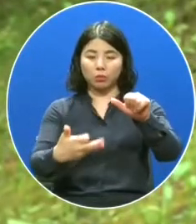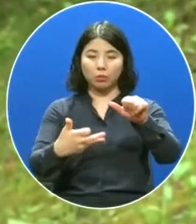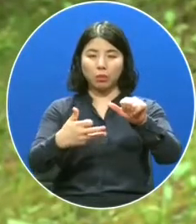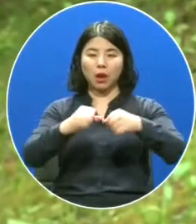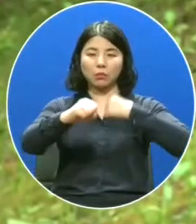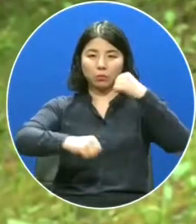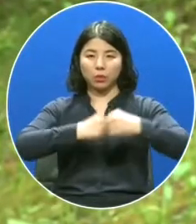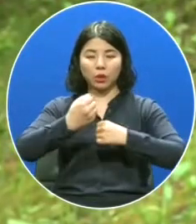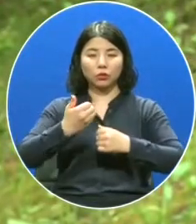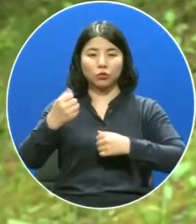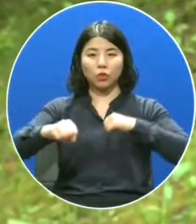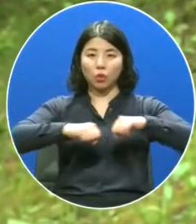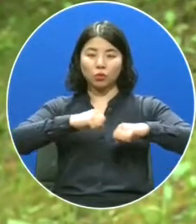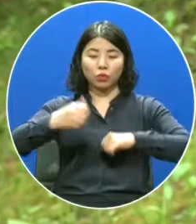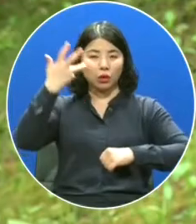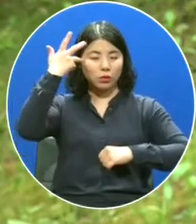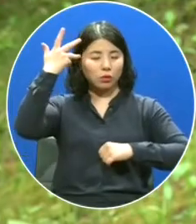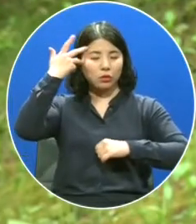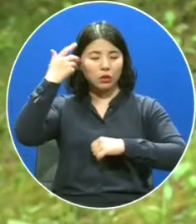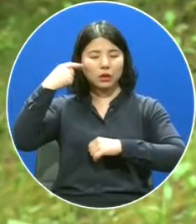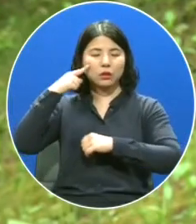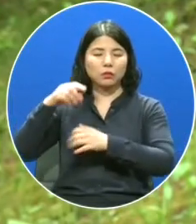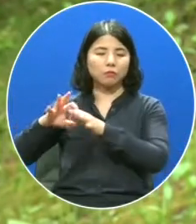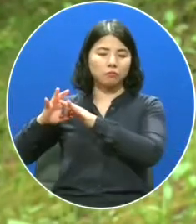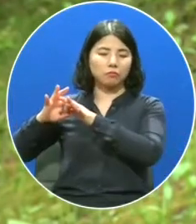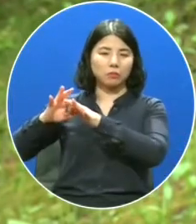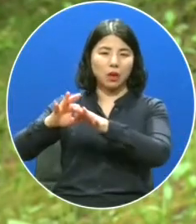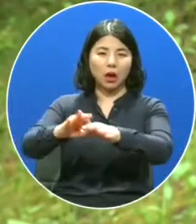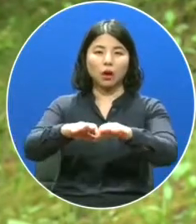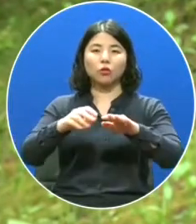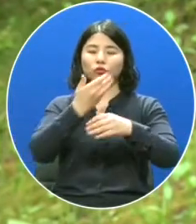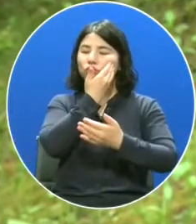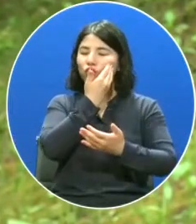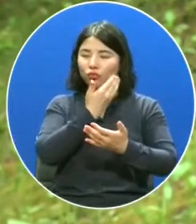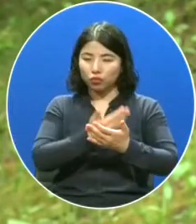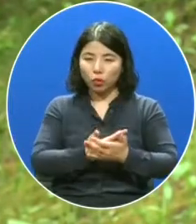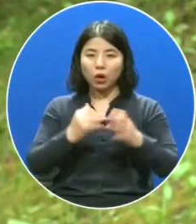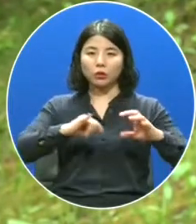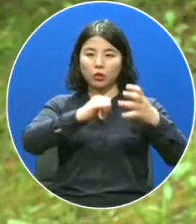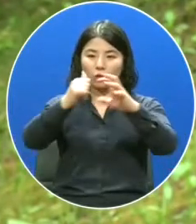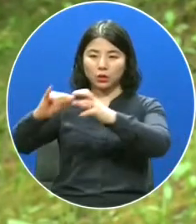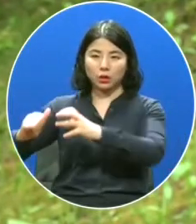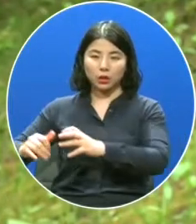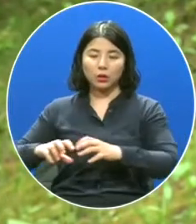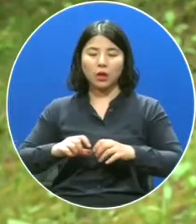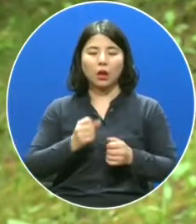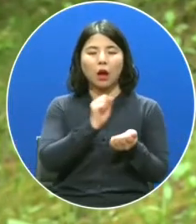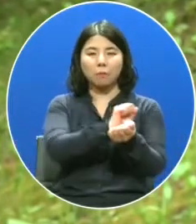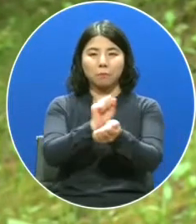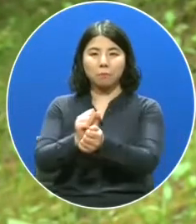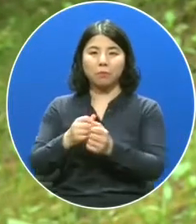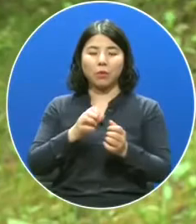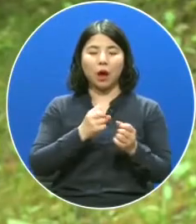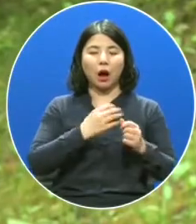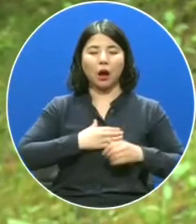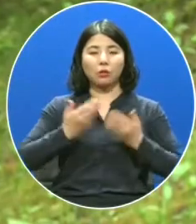5.18 민주화운동의 정신은 오늘날까지 이어져 중요한 민주화운동의 사례로 전 세계 곳곳으로